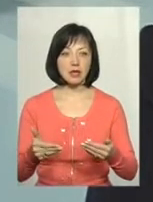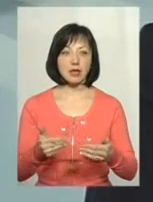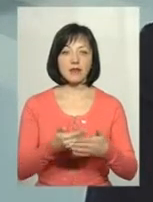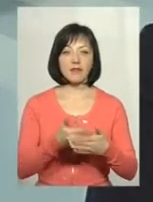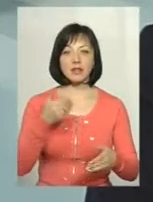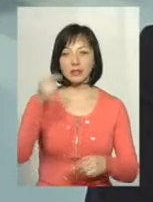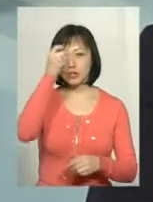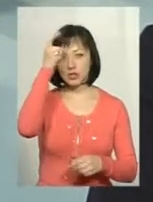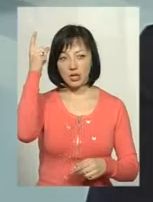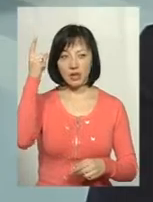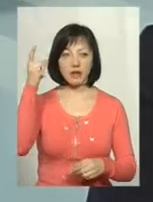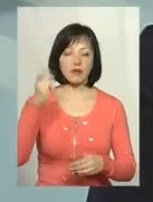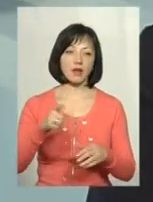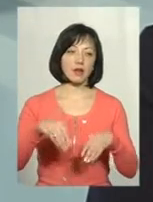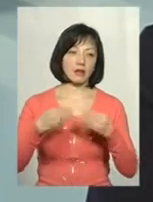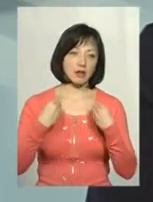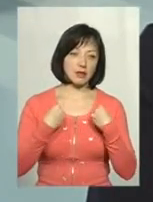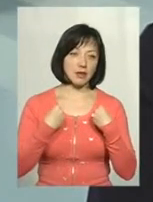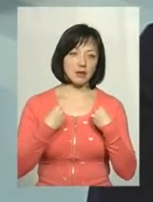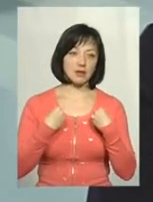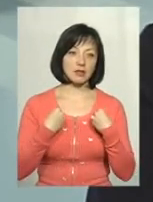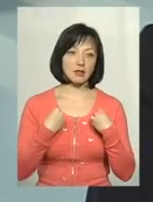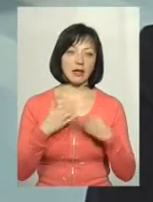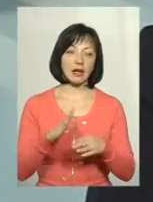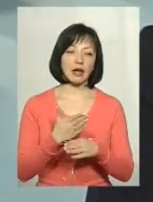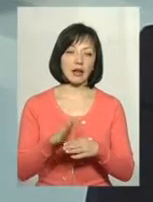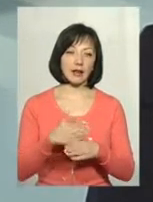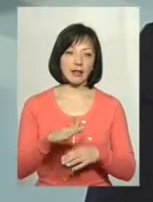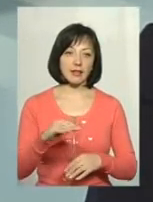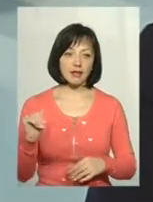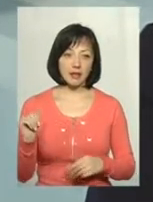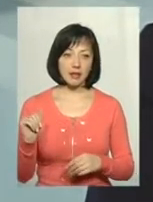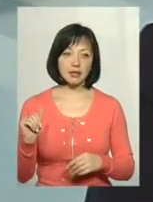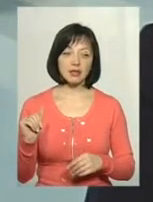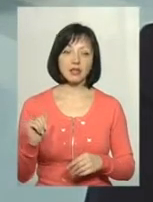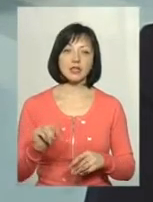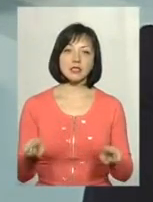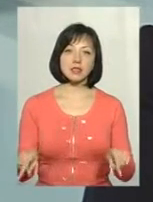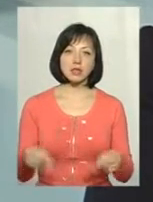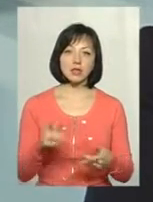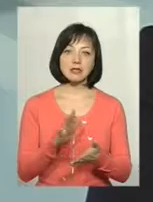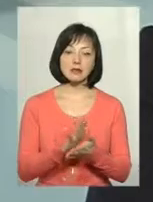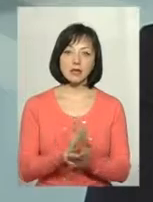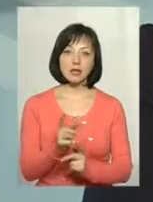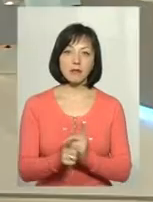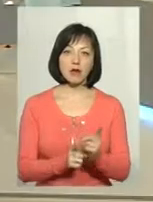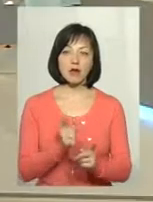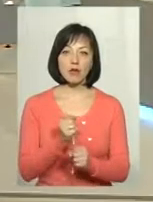чехів надати нам кредит для створення сміттєпереробного